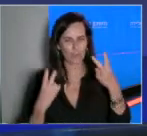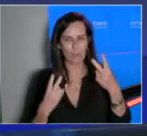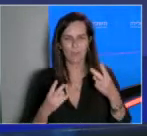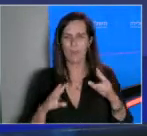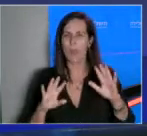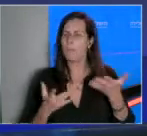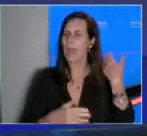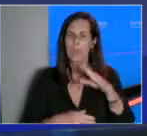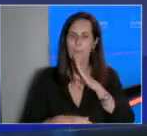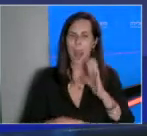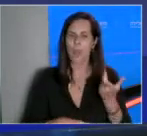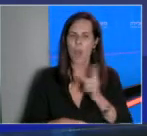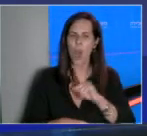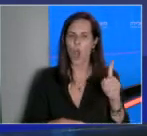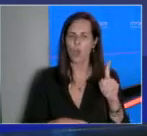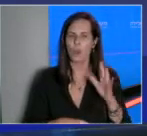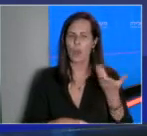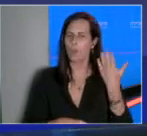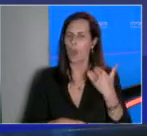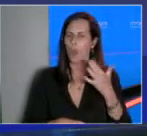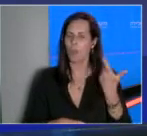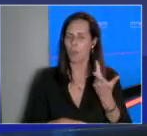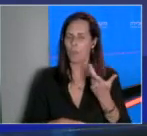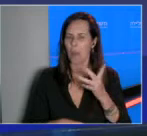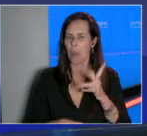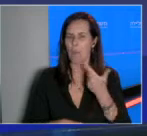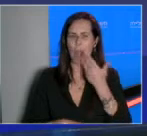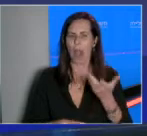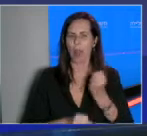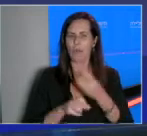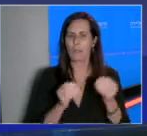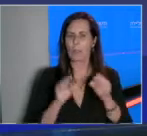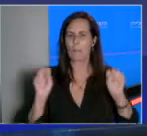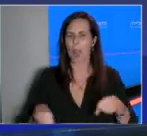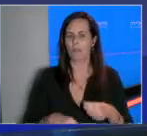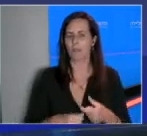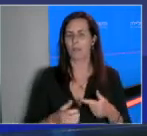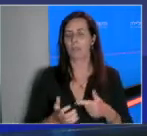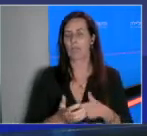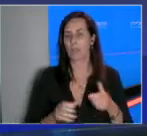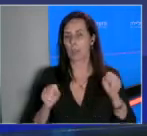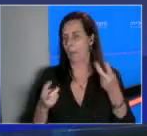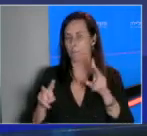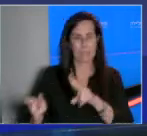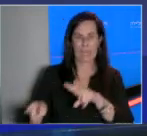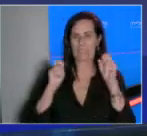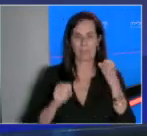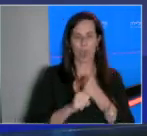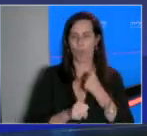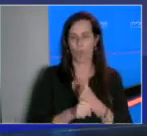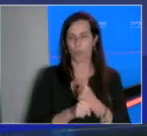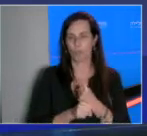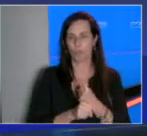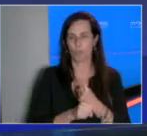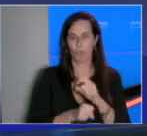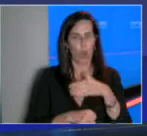מה הייתה הבעיה? למה לא היה טוב לעבוד דרך הקבלן? מה הייתה הבעיה? כי הם מנצלים את העובדות,